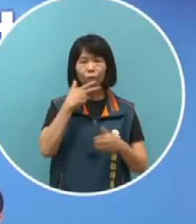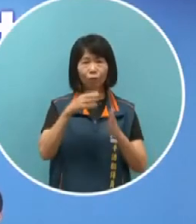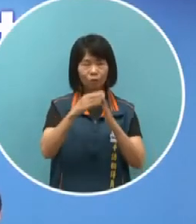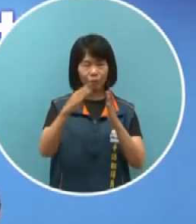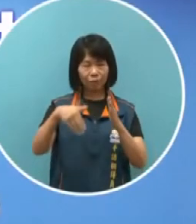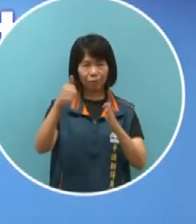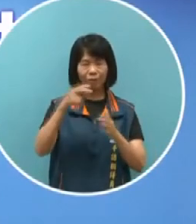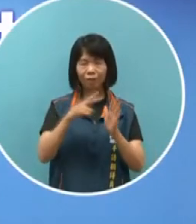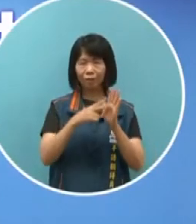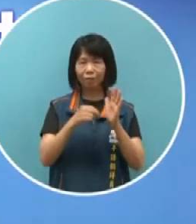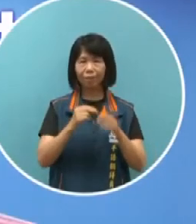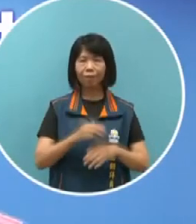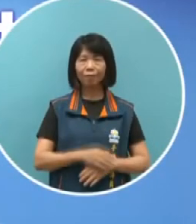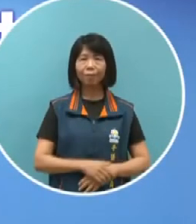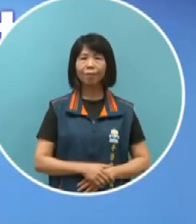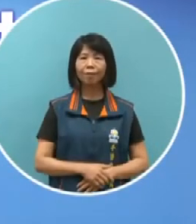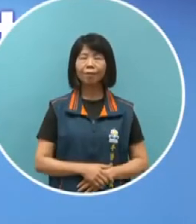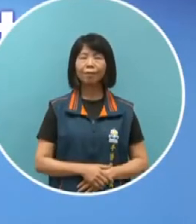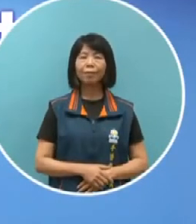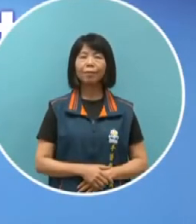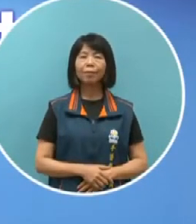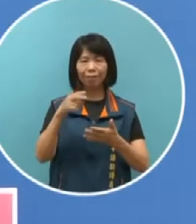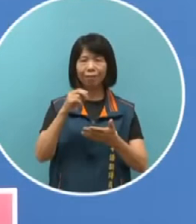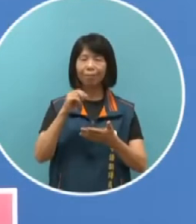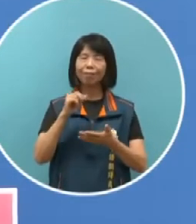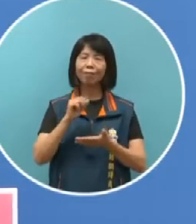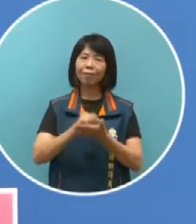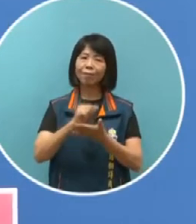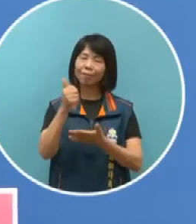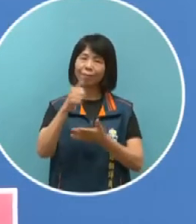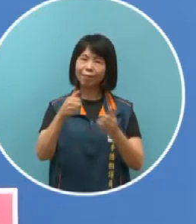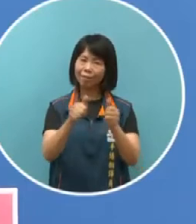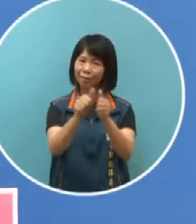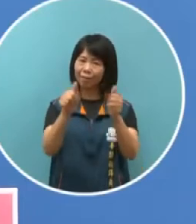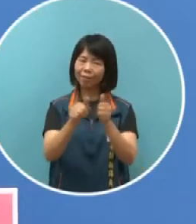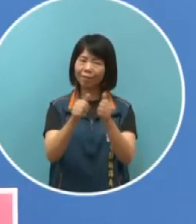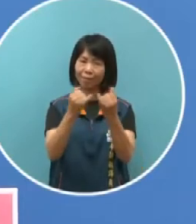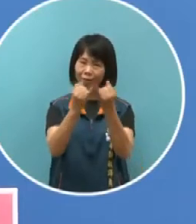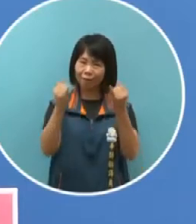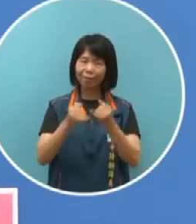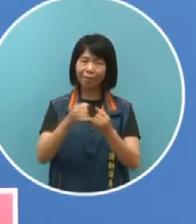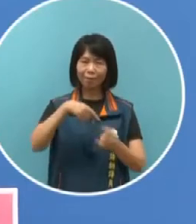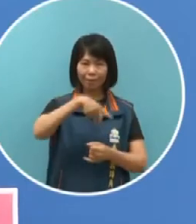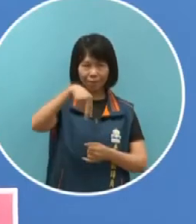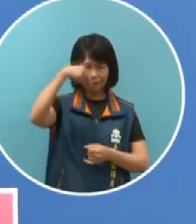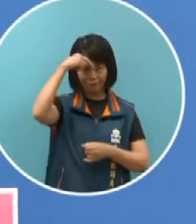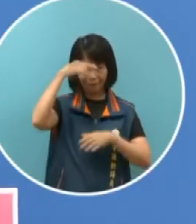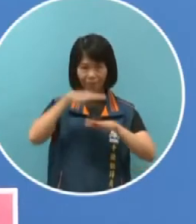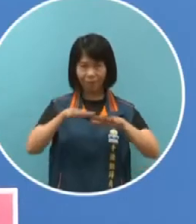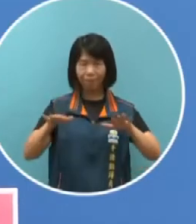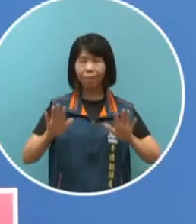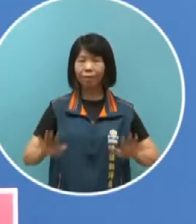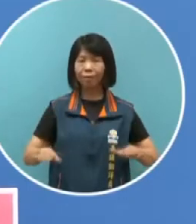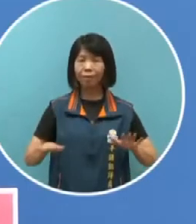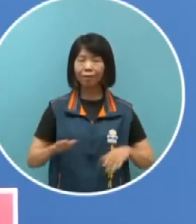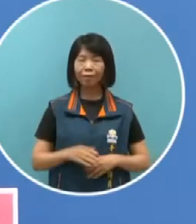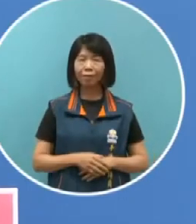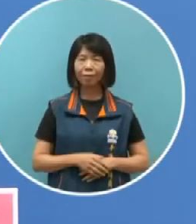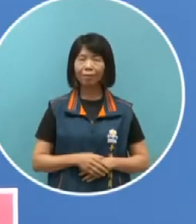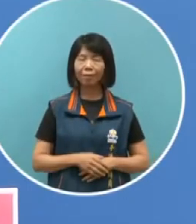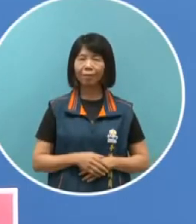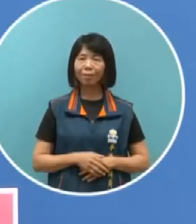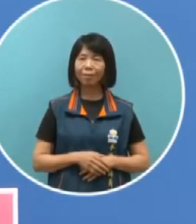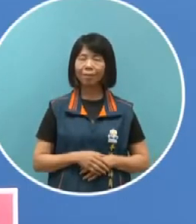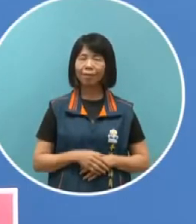局长朱家祥表示，从5月26号到6月20号，共快筛12,284人次，快筛阳性